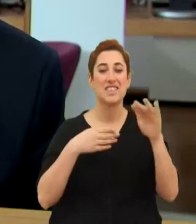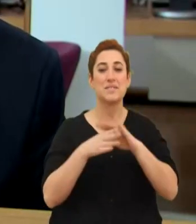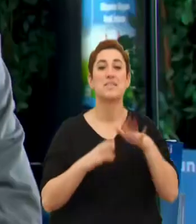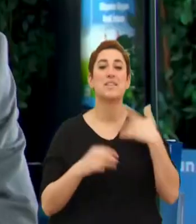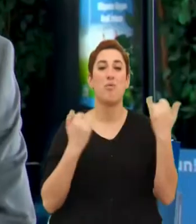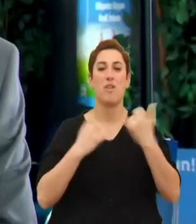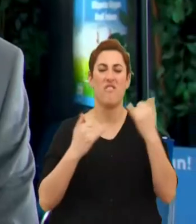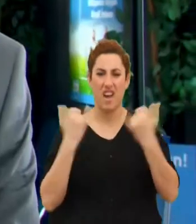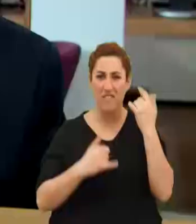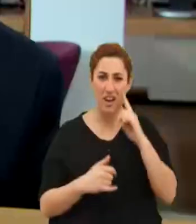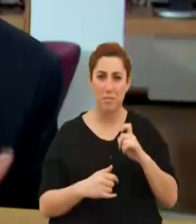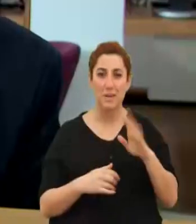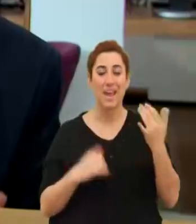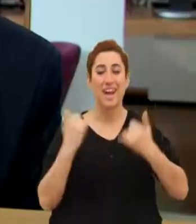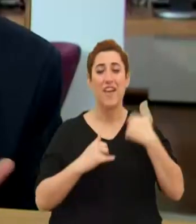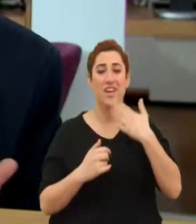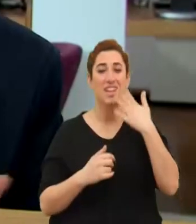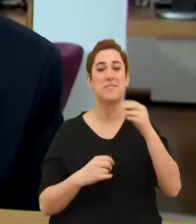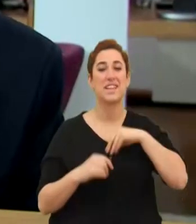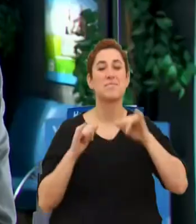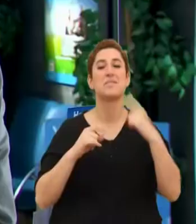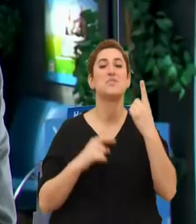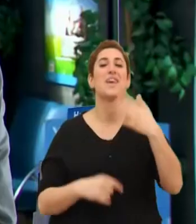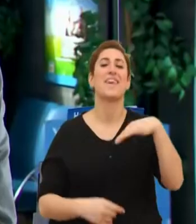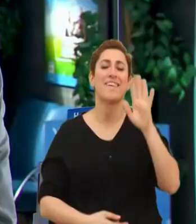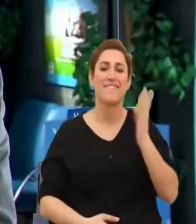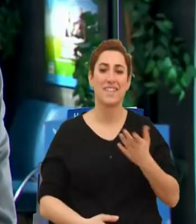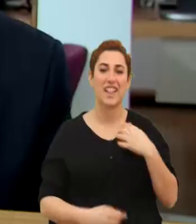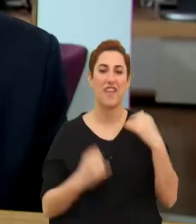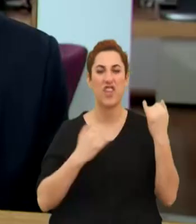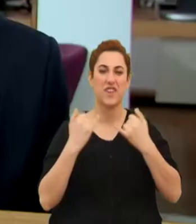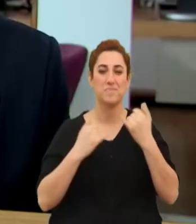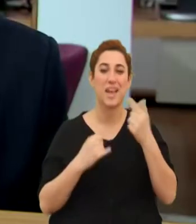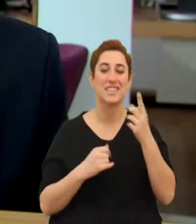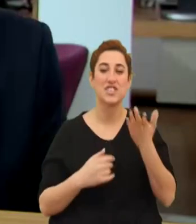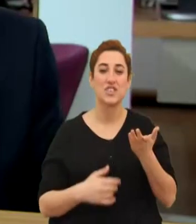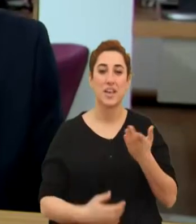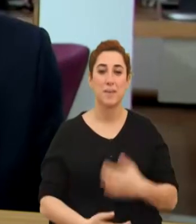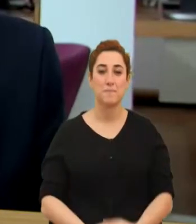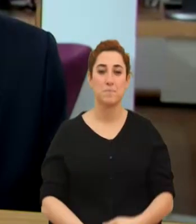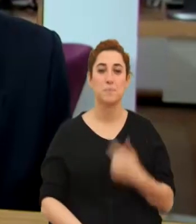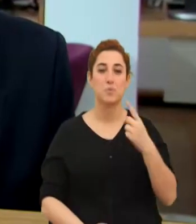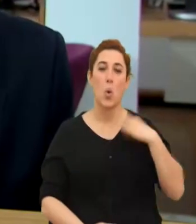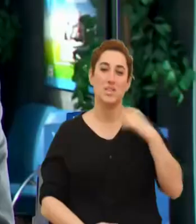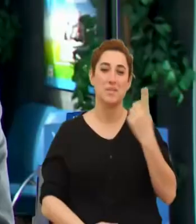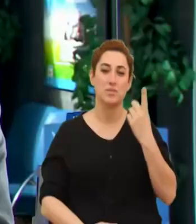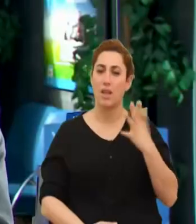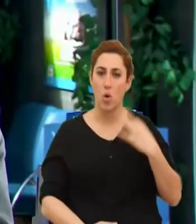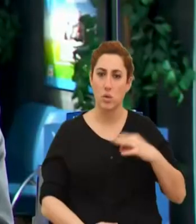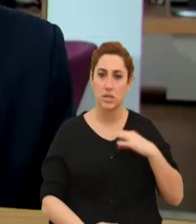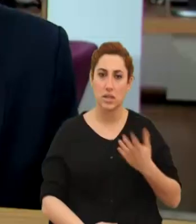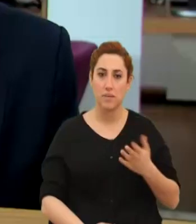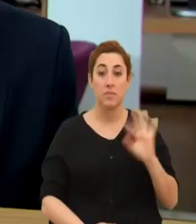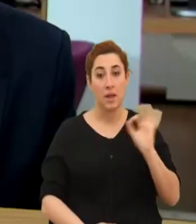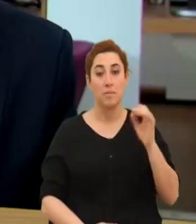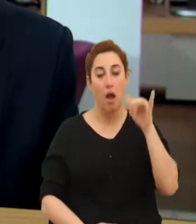o yüzden. Kavga mı? Yani kavga derken sandığınız gibi bir şey değil yani tartışma. Aslında şey, biraz özel bir durum. Nasıl özel bir